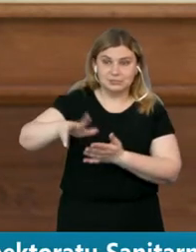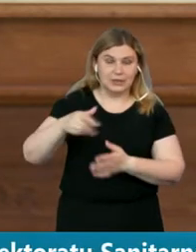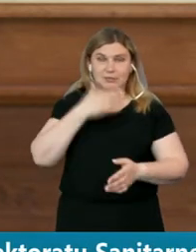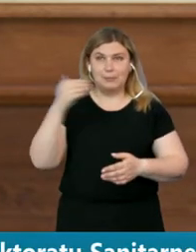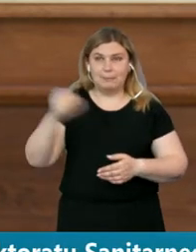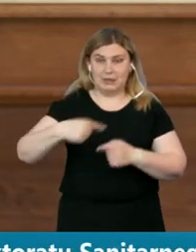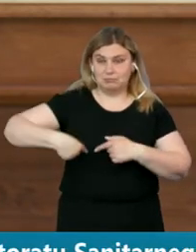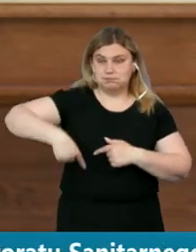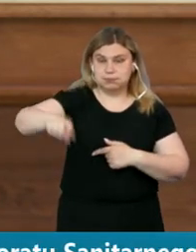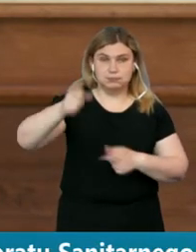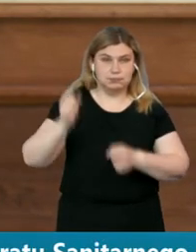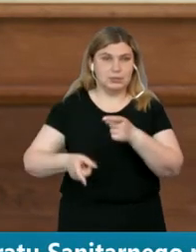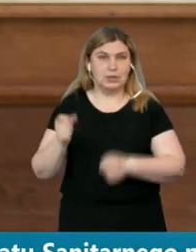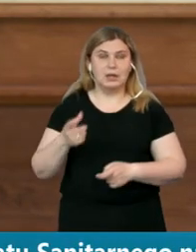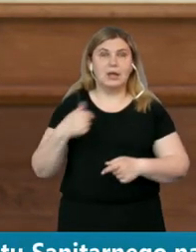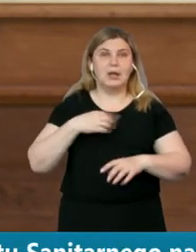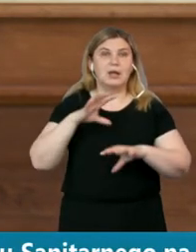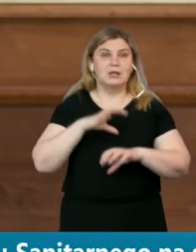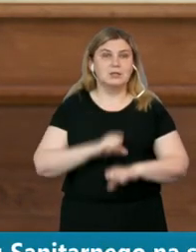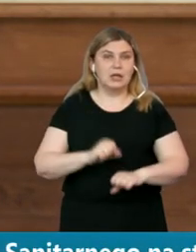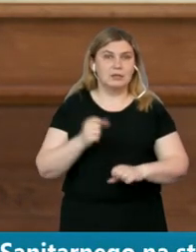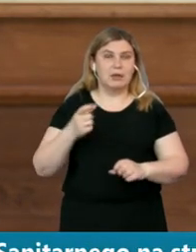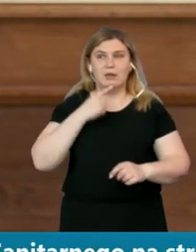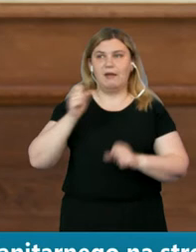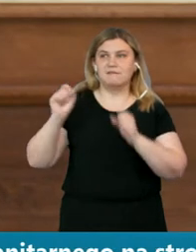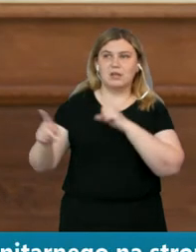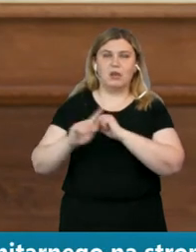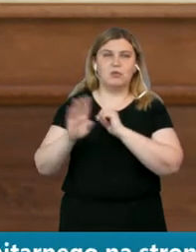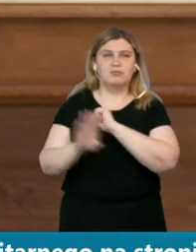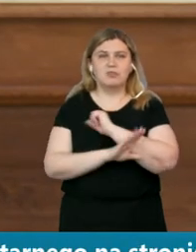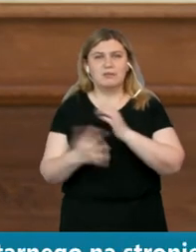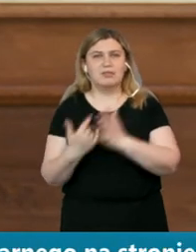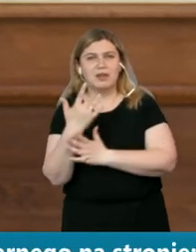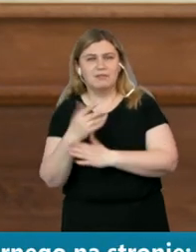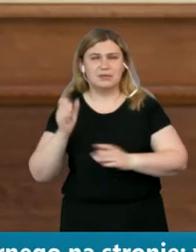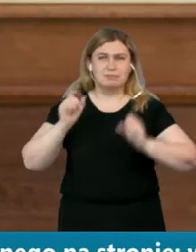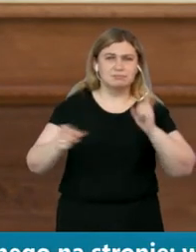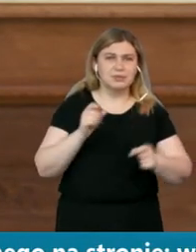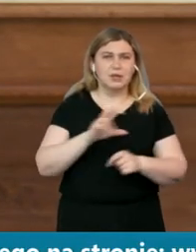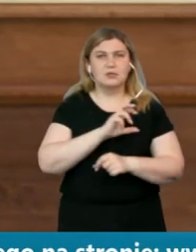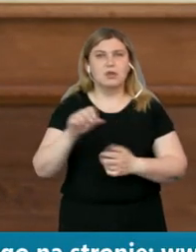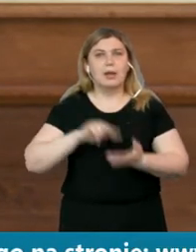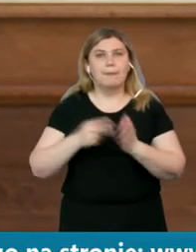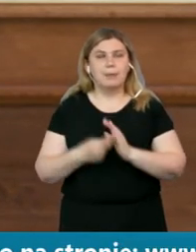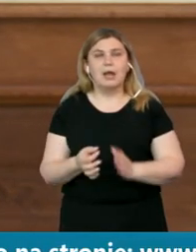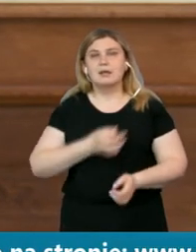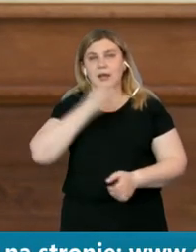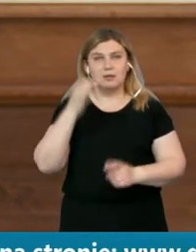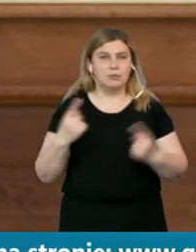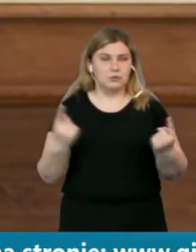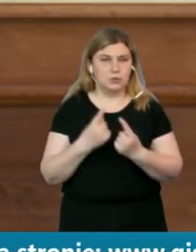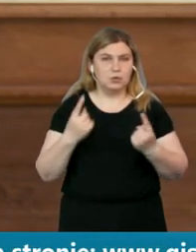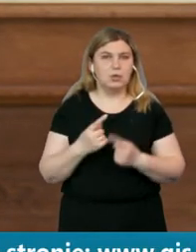metrów. Mniej cierpliwi i słabiej wychowani rzucają śmieci w krzaki czy gdziekolwiek indziej. Czy jest jakiś plan na poprawę tej sytuacji